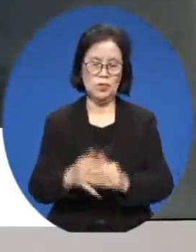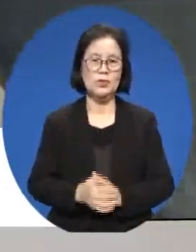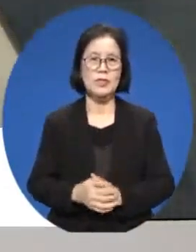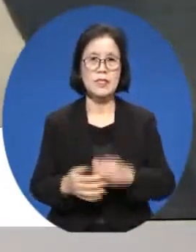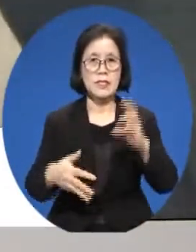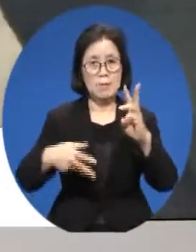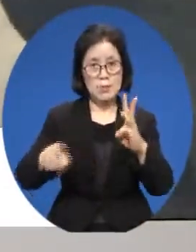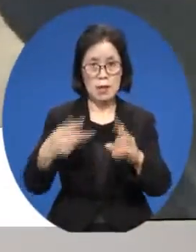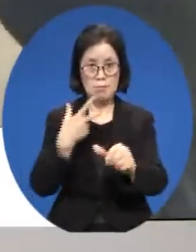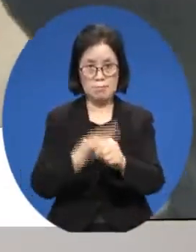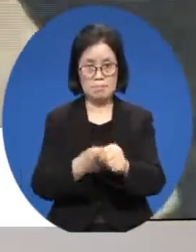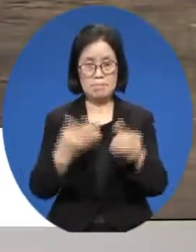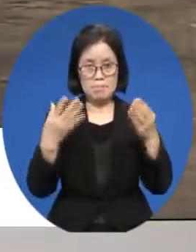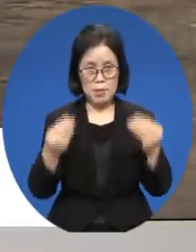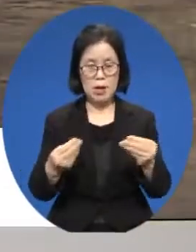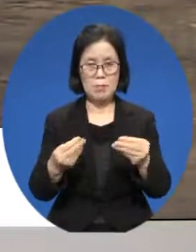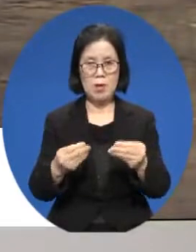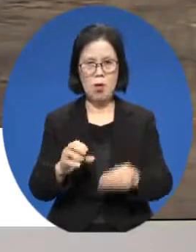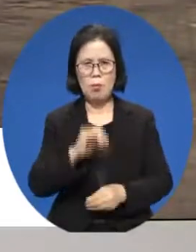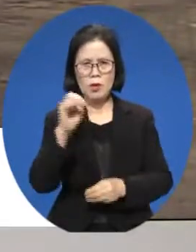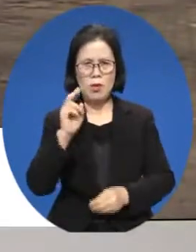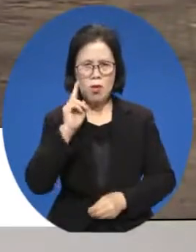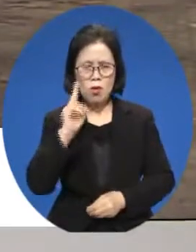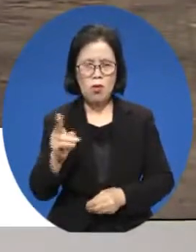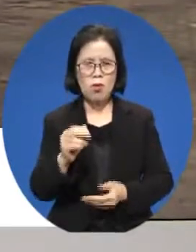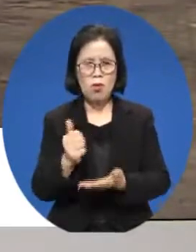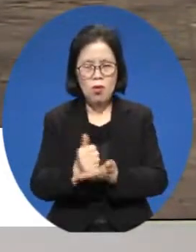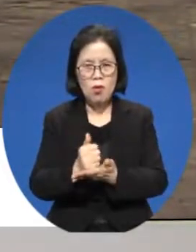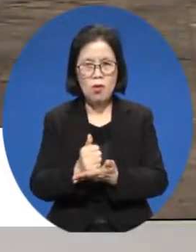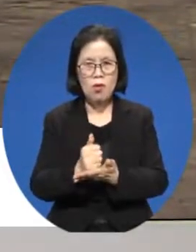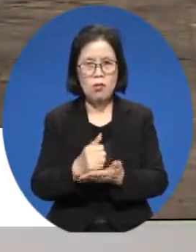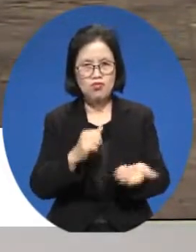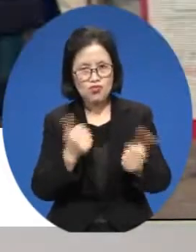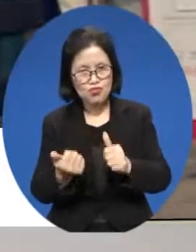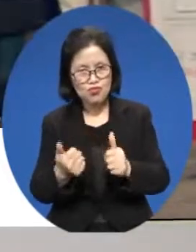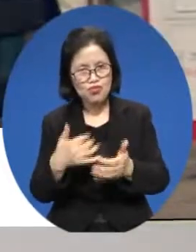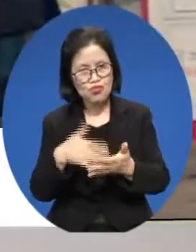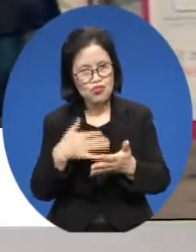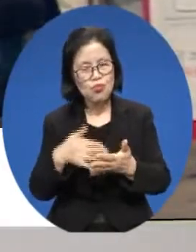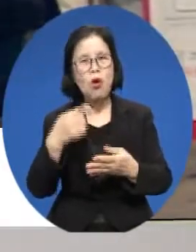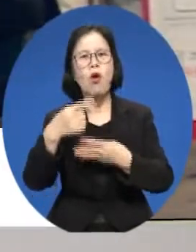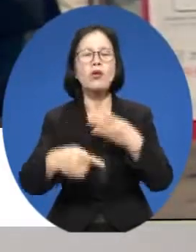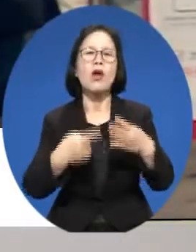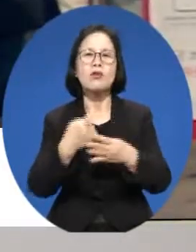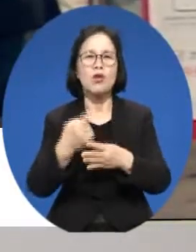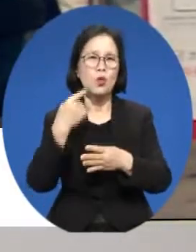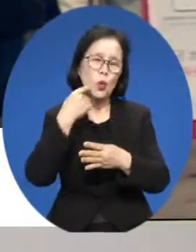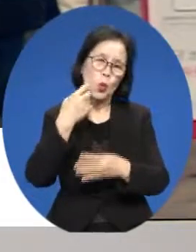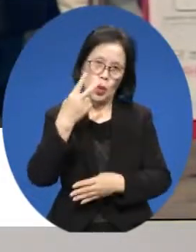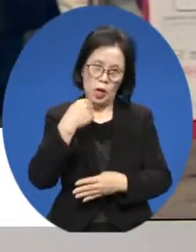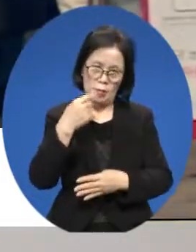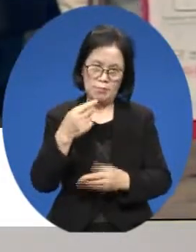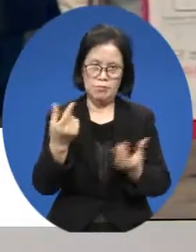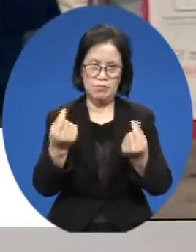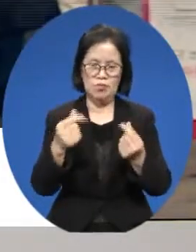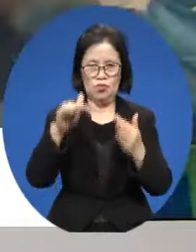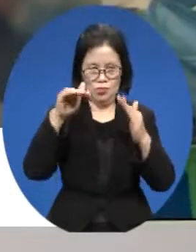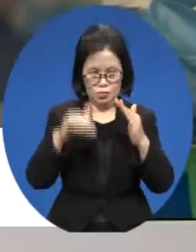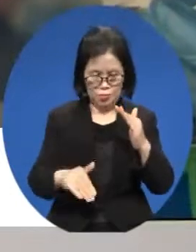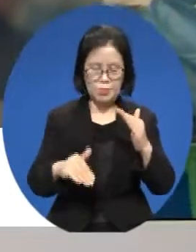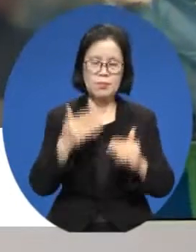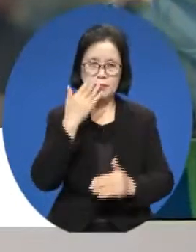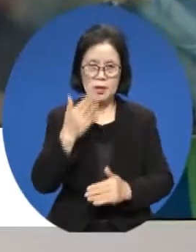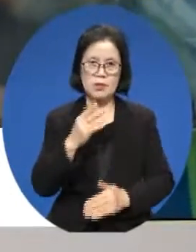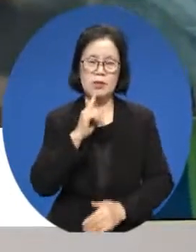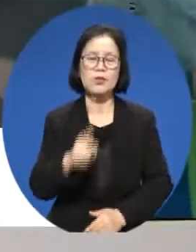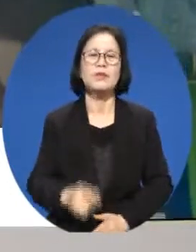접종을 마치면 오미크론의 중증 화율과 치명률이 계절 독감 수준으로 낮아진다며 백신 접종을 거듭 독려했습니다. 첫